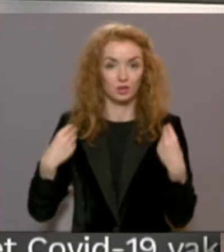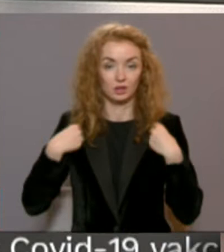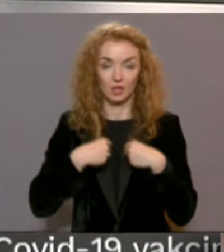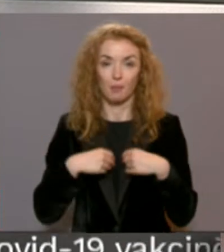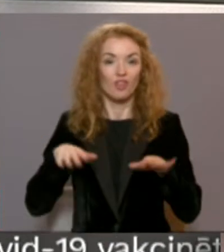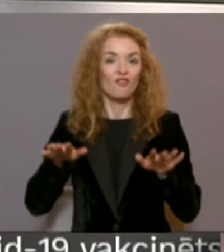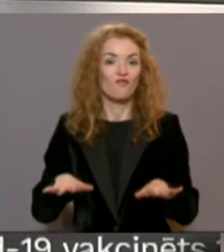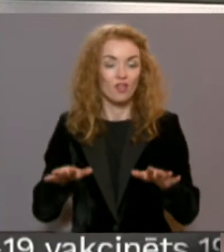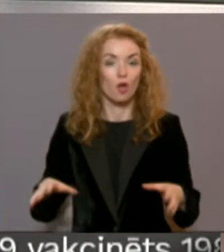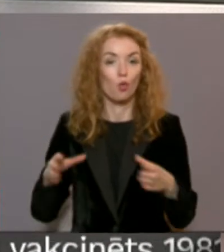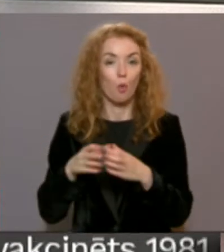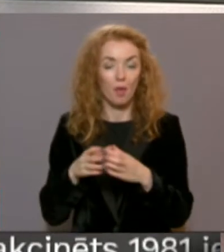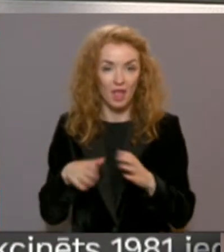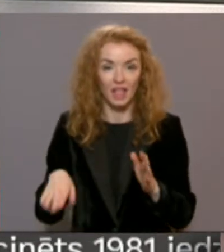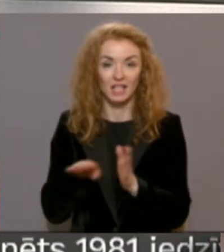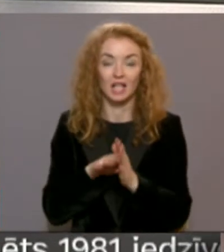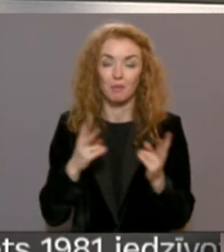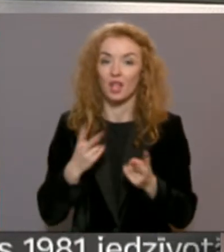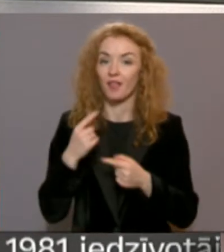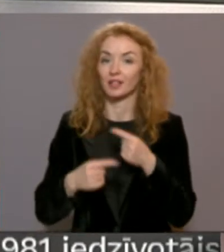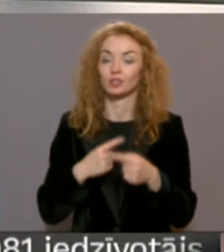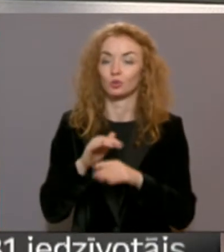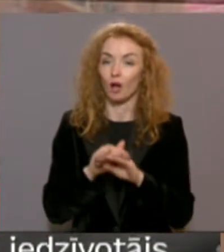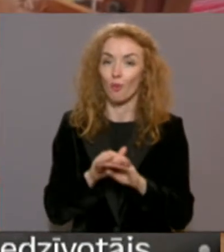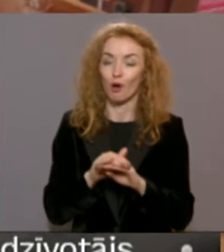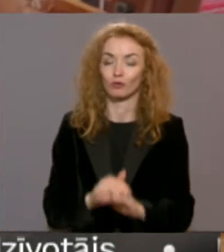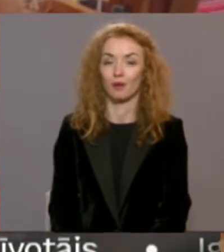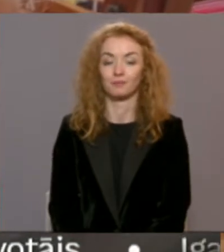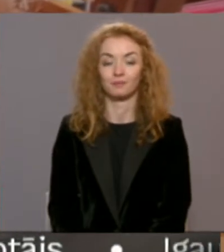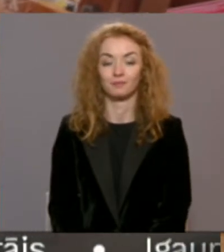vietējās kopienas līdzdalību tradīciju saglabāšanā.